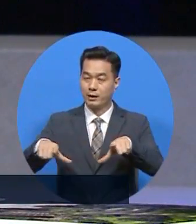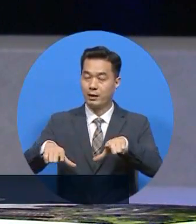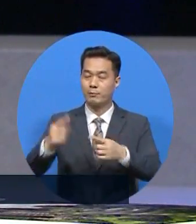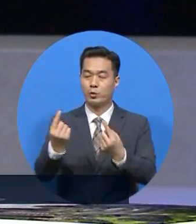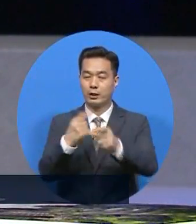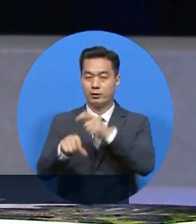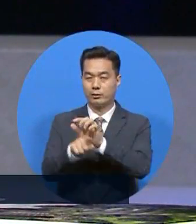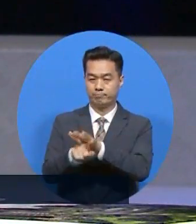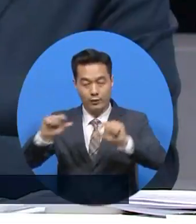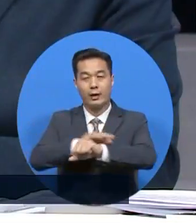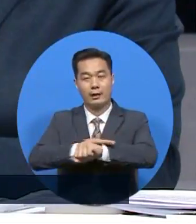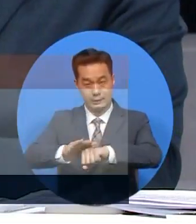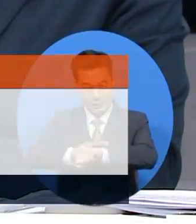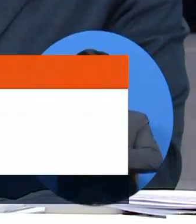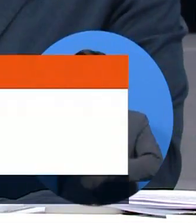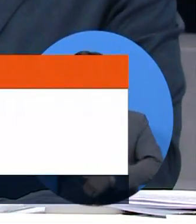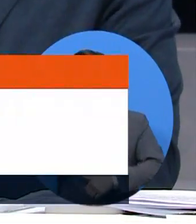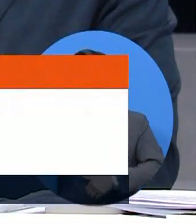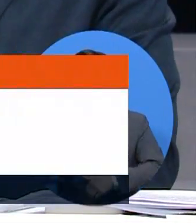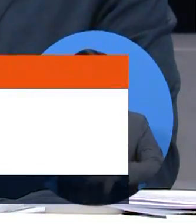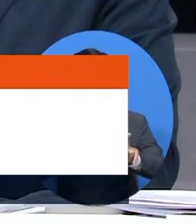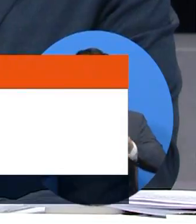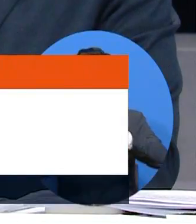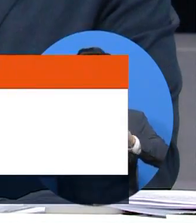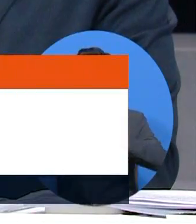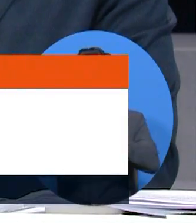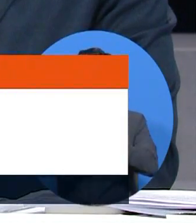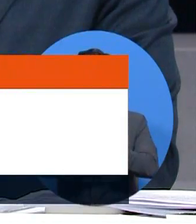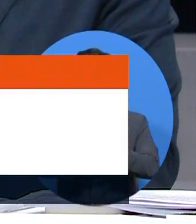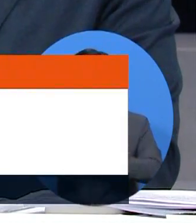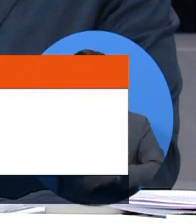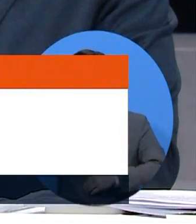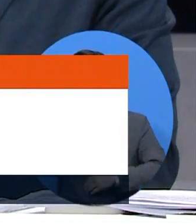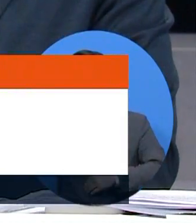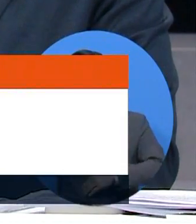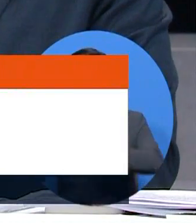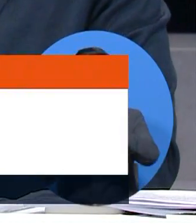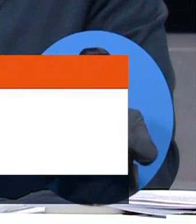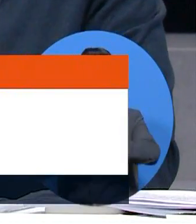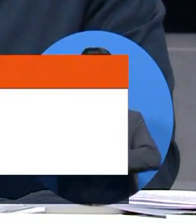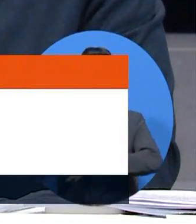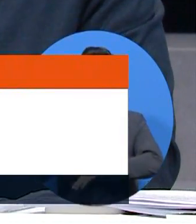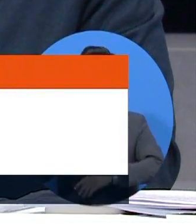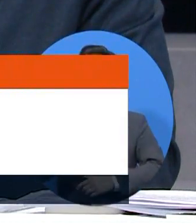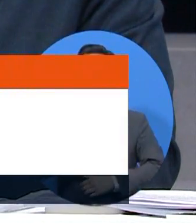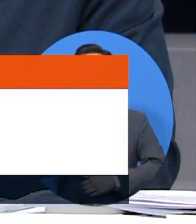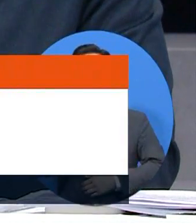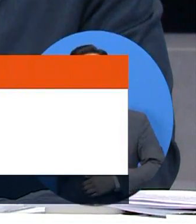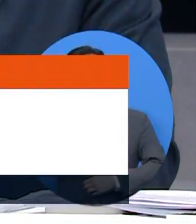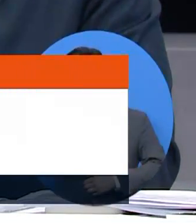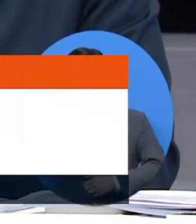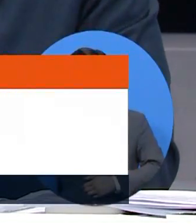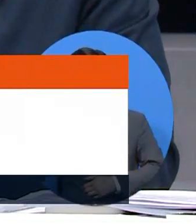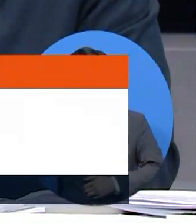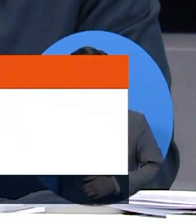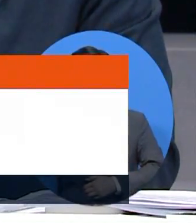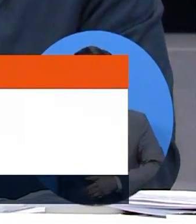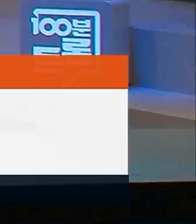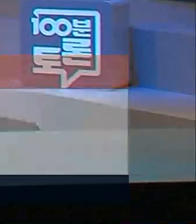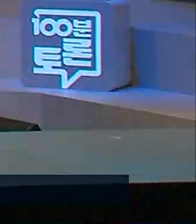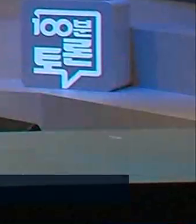반격에 나섰습니다. 저는 이 공약이 상상하면 약간 좀 질식할 것 같은 서울 이런 느낌이